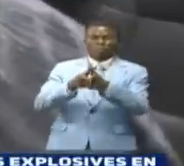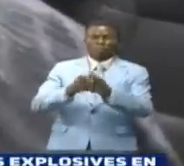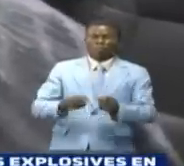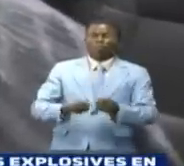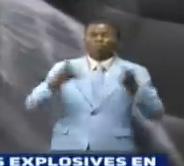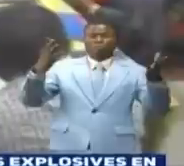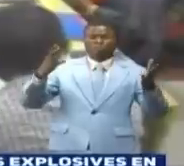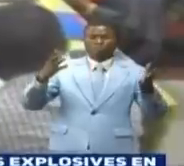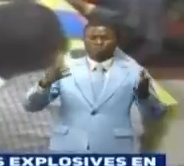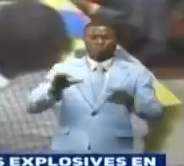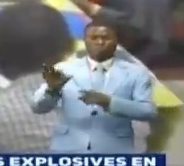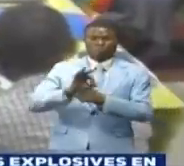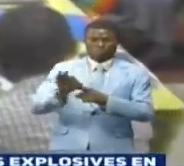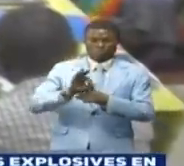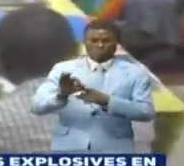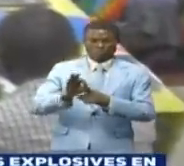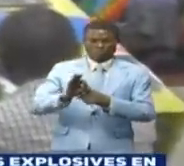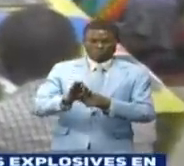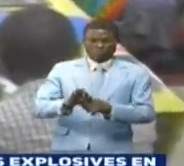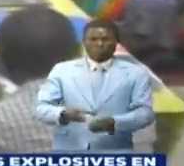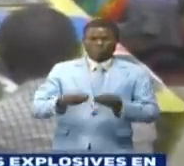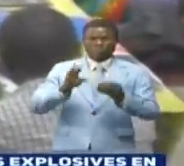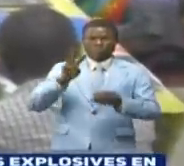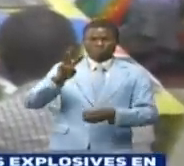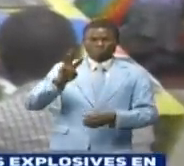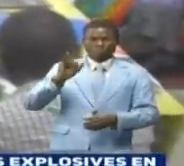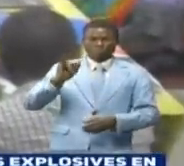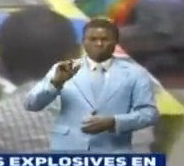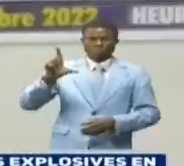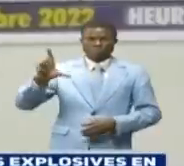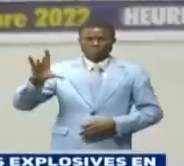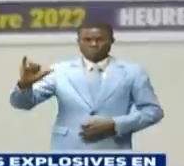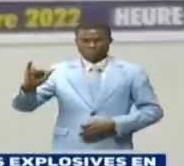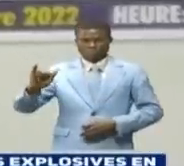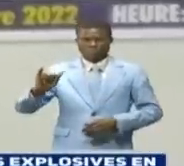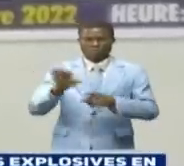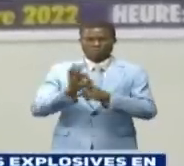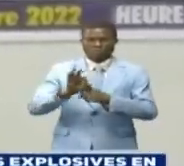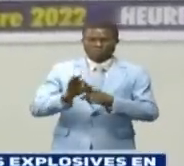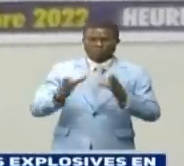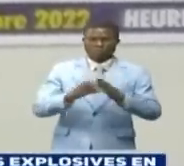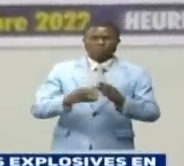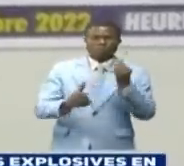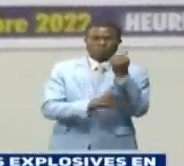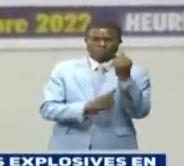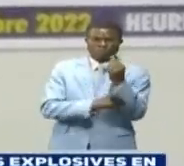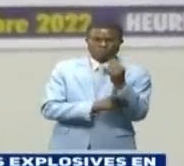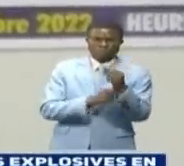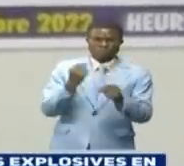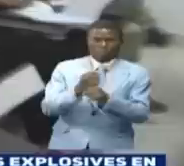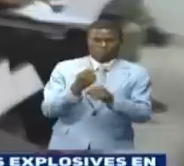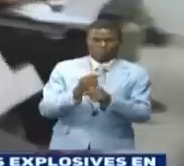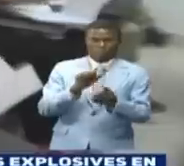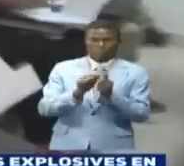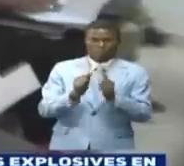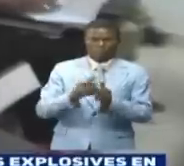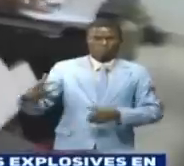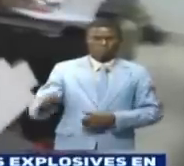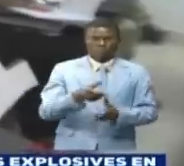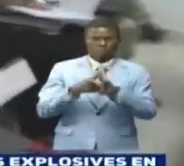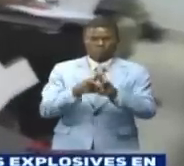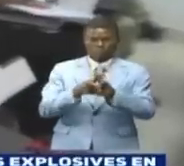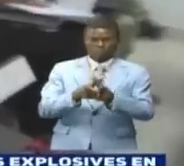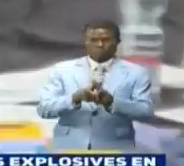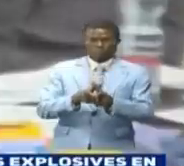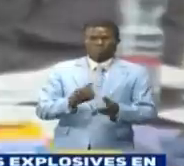explosives. Information donnée par WILF RDC lors de sa formation avec les acteurs œuvrant dans les secteurs de désarmement afin de